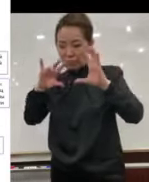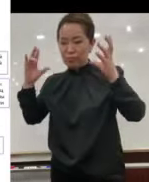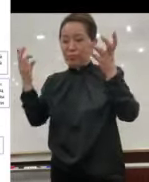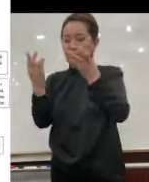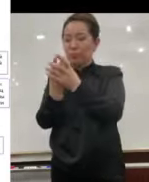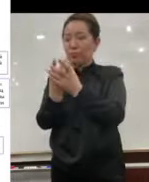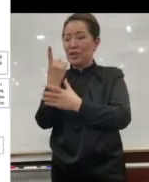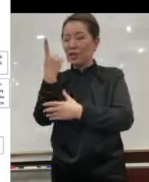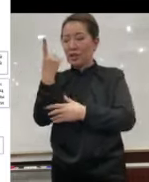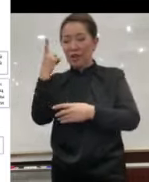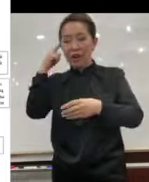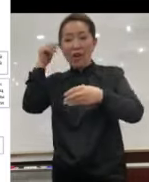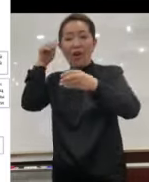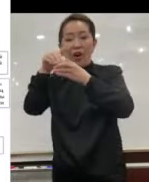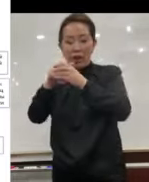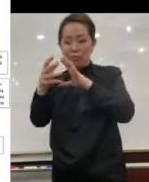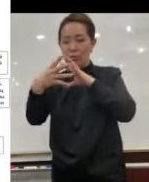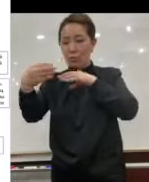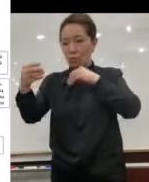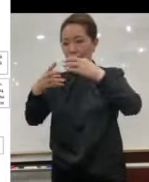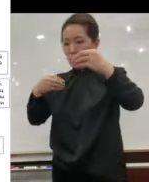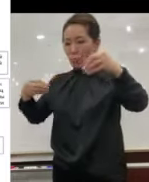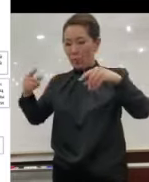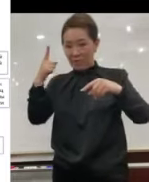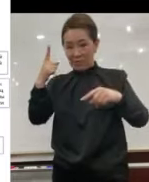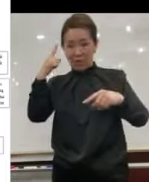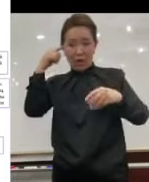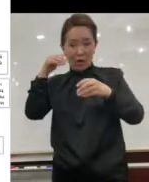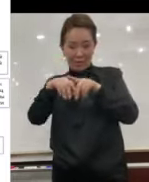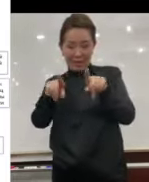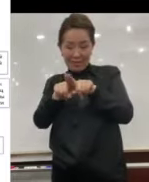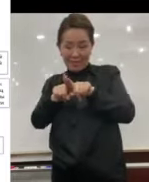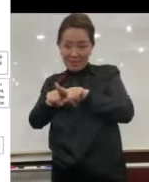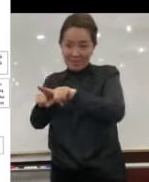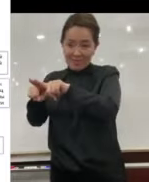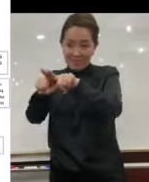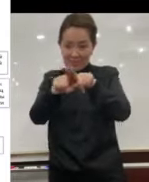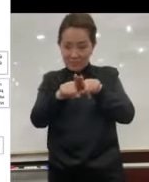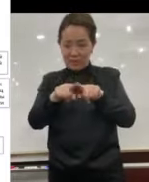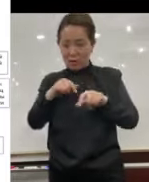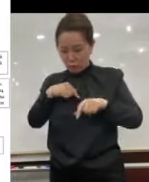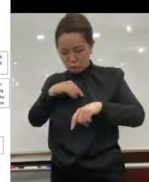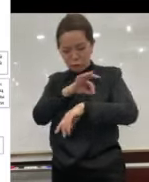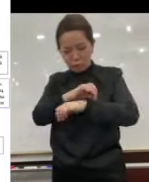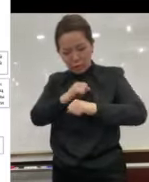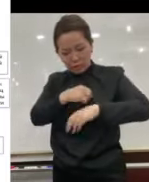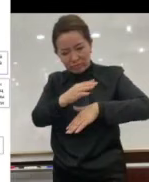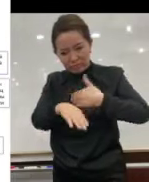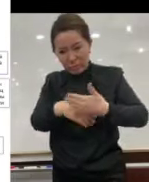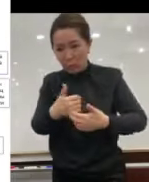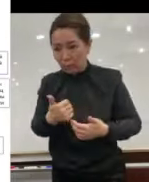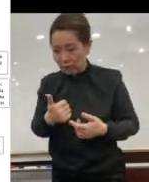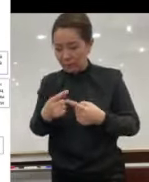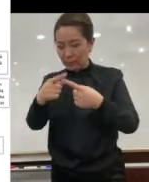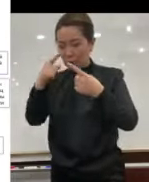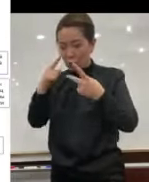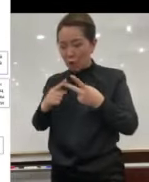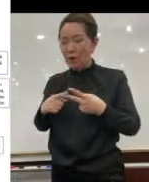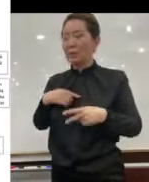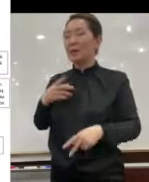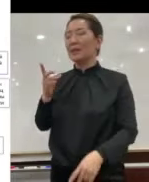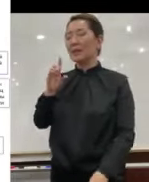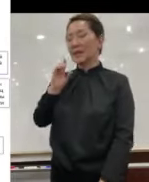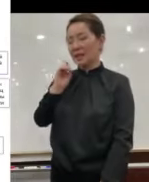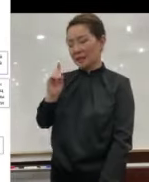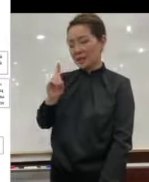нэг ойлголттой болсны үндсэн дээр энэ үйл ажиллагааг явуулах мөн түүнчлэн энэ DPAP төсөл